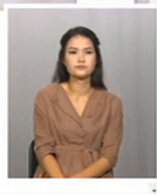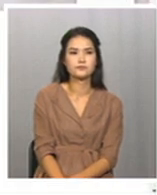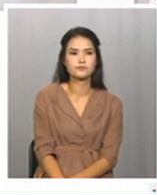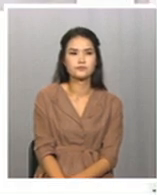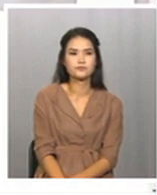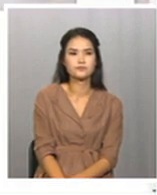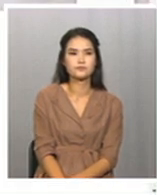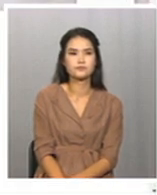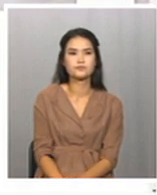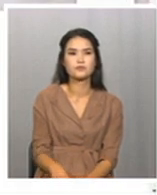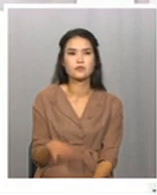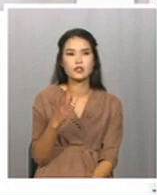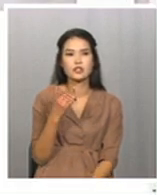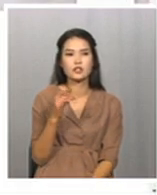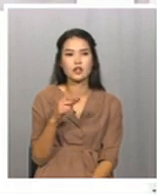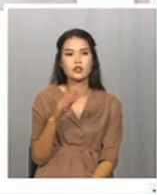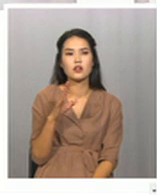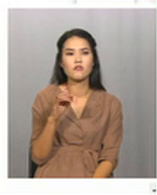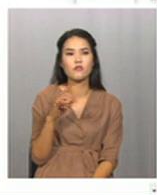бұл фон ретінде сақталып отқан